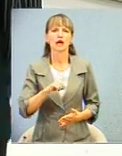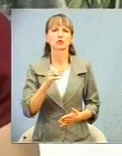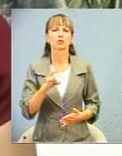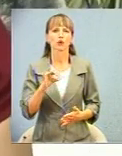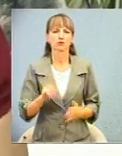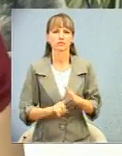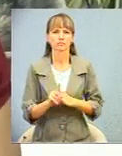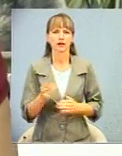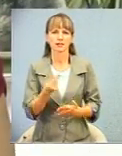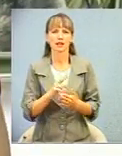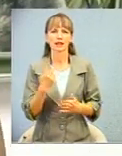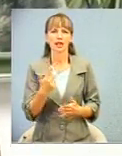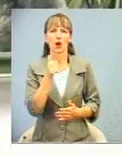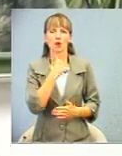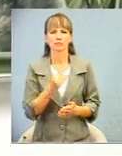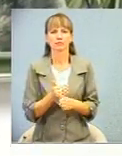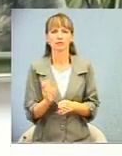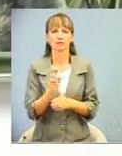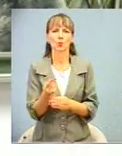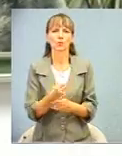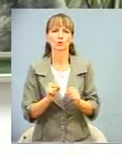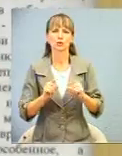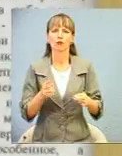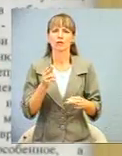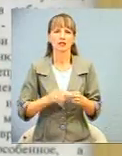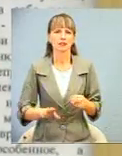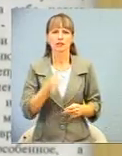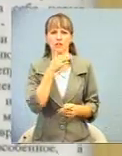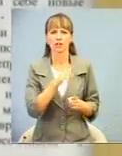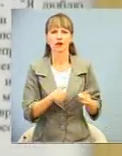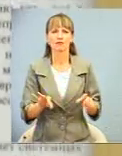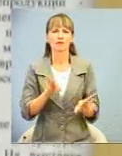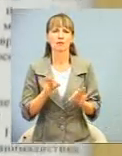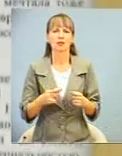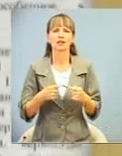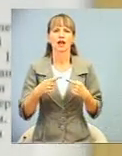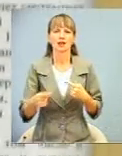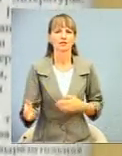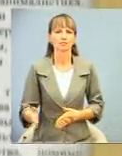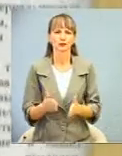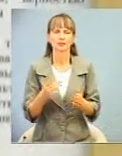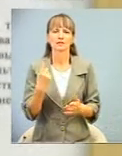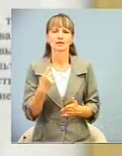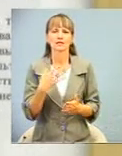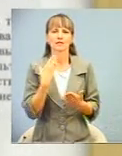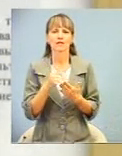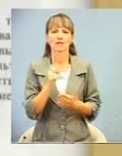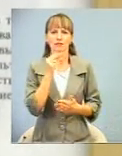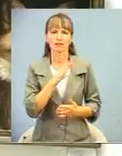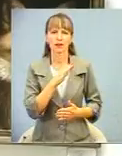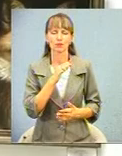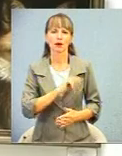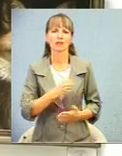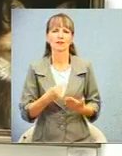3 років. Пізніше відвідувала художню школу, але так і не закінчила. А згодом обрала далекий від мистецтва шлях. Свого часу працювала фінансовим